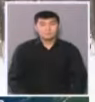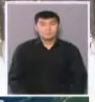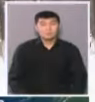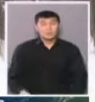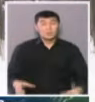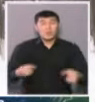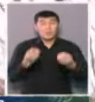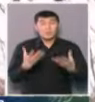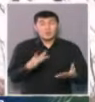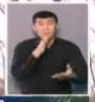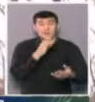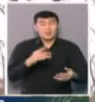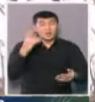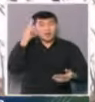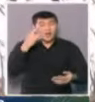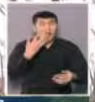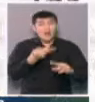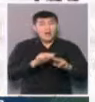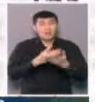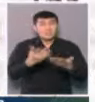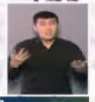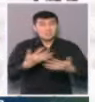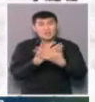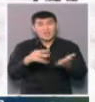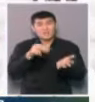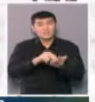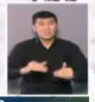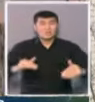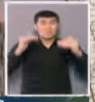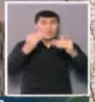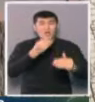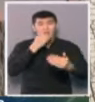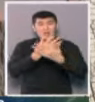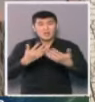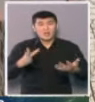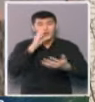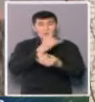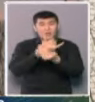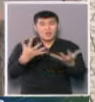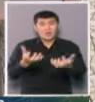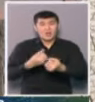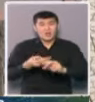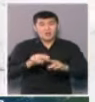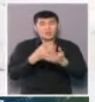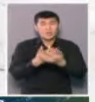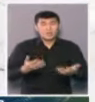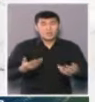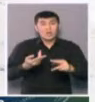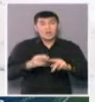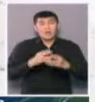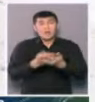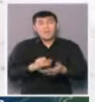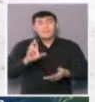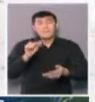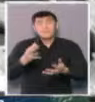наше непростое время, когда в стране идет эпидемия, растут цены на продукты питания, нет возможности для получения дополнительного дохода,